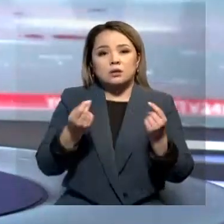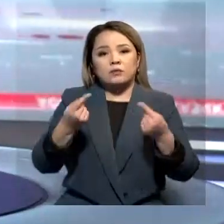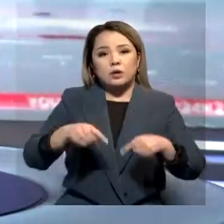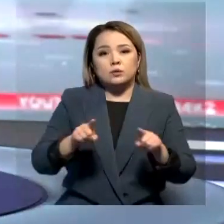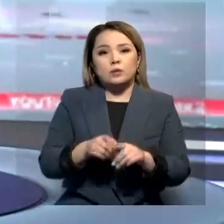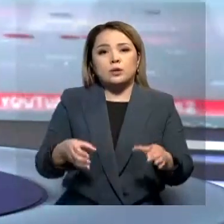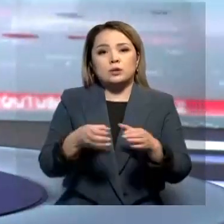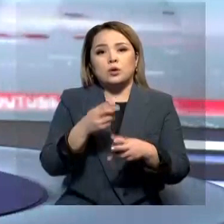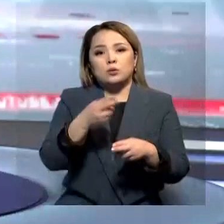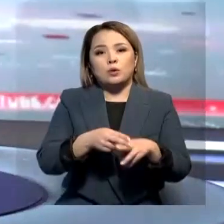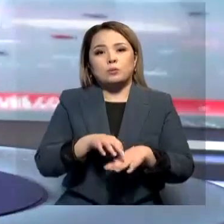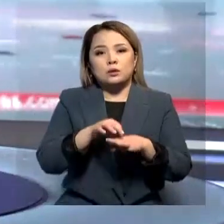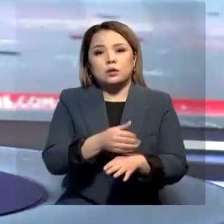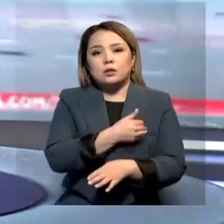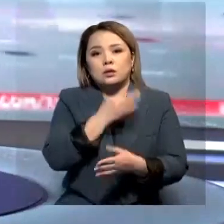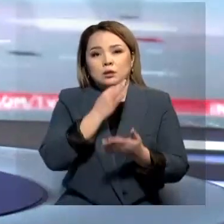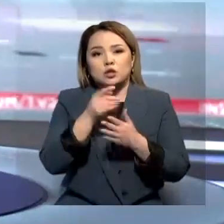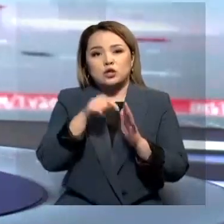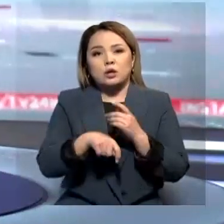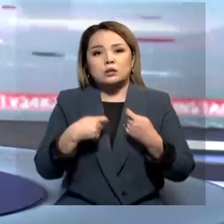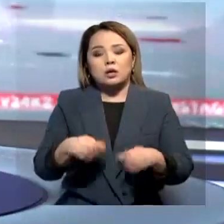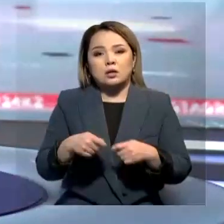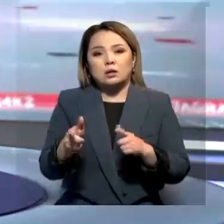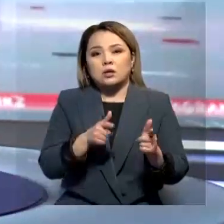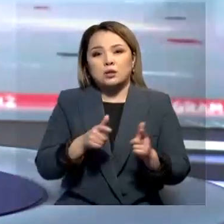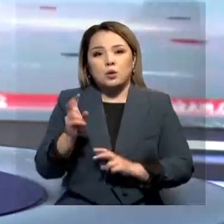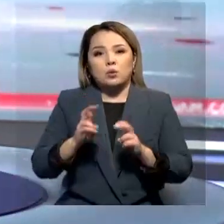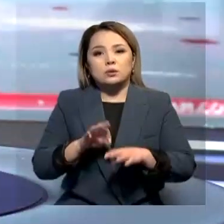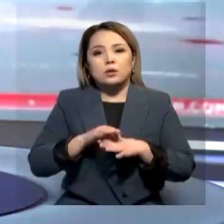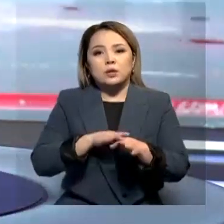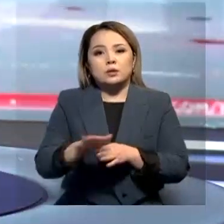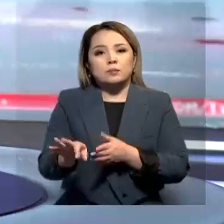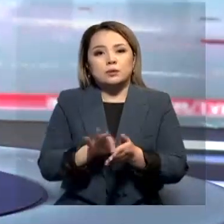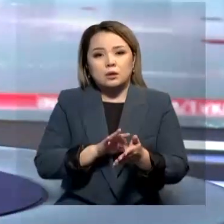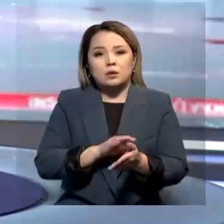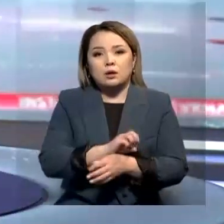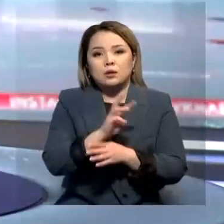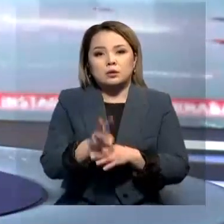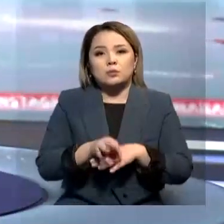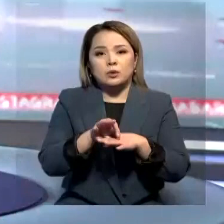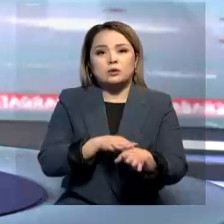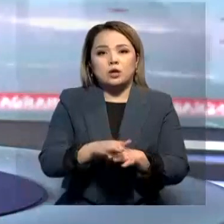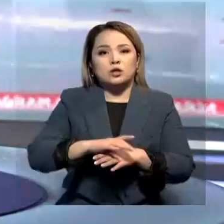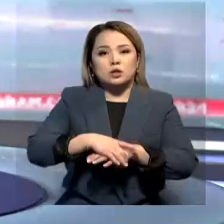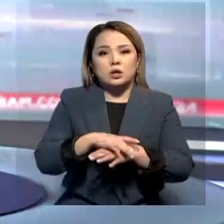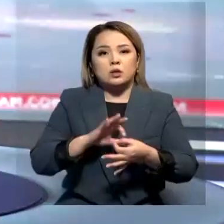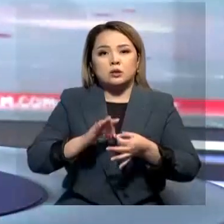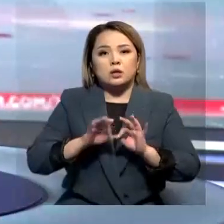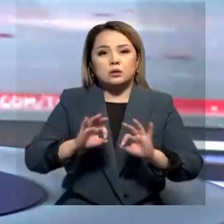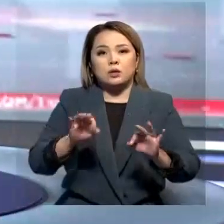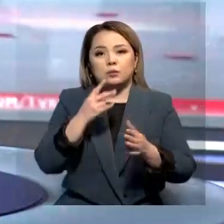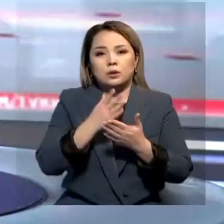бірлесіп төтеп беруге ниетті. Ол үшін ішкі нарықты дайын өнімдермен дер кезінде қамтып отырмақ. Ташкенттегі тілшіміз